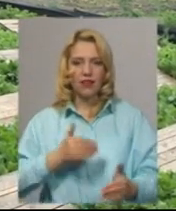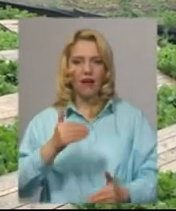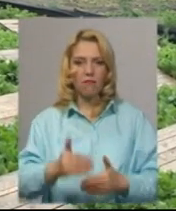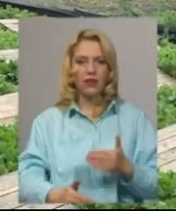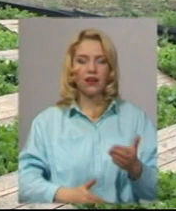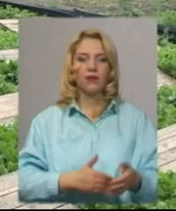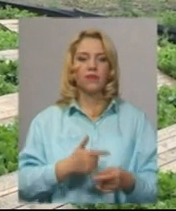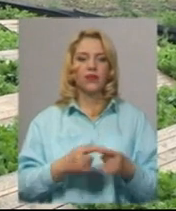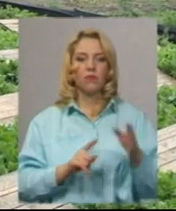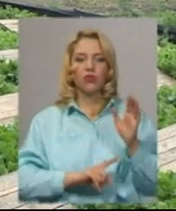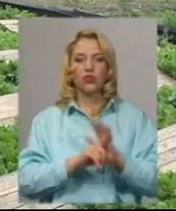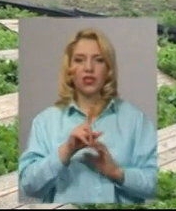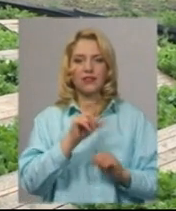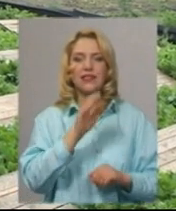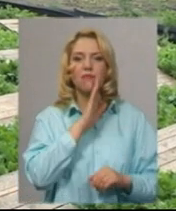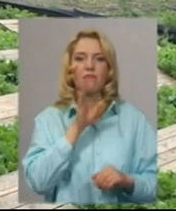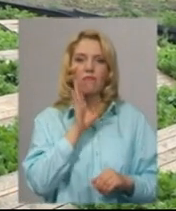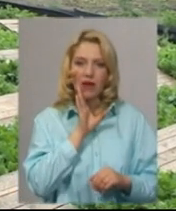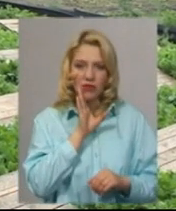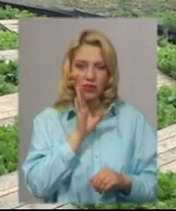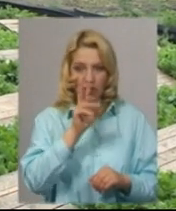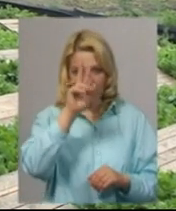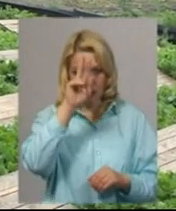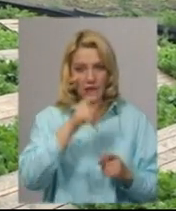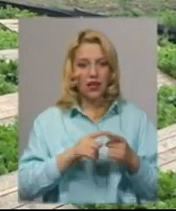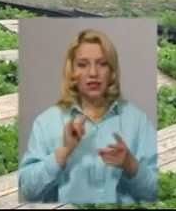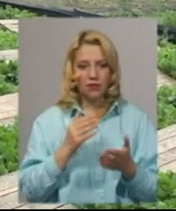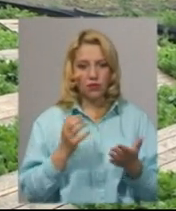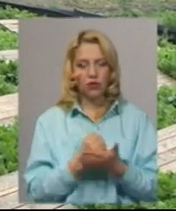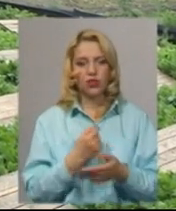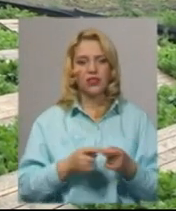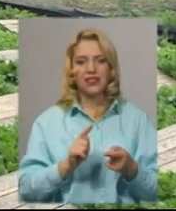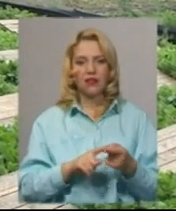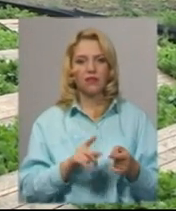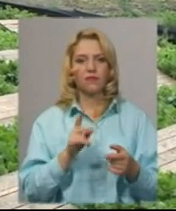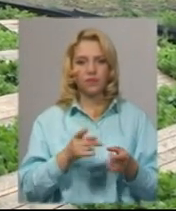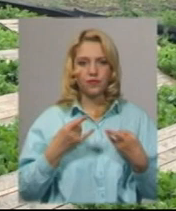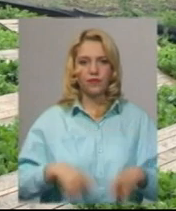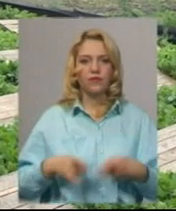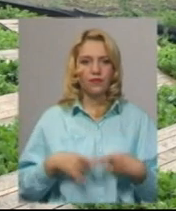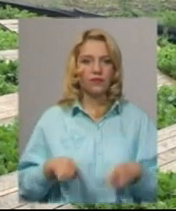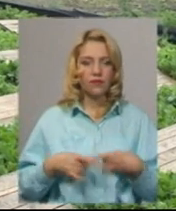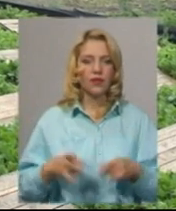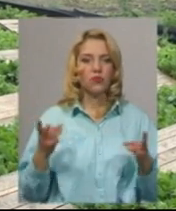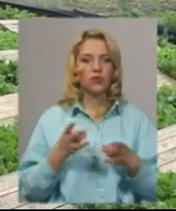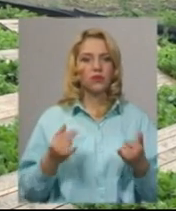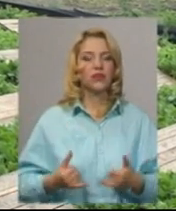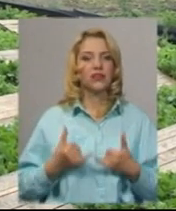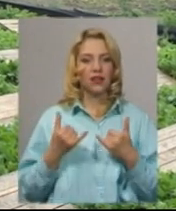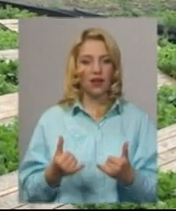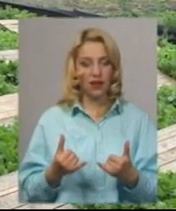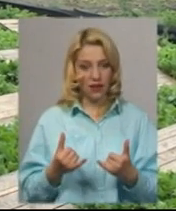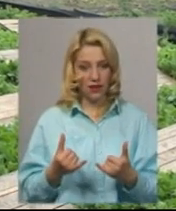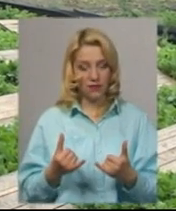як я вже казав, починається все з маточного стада. Це репродуктор, який потрібен для того, щоб